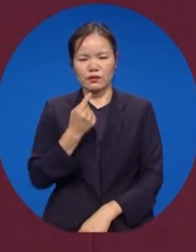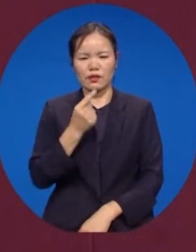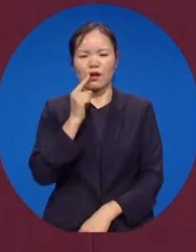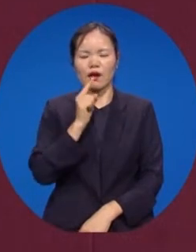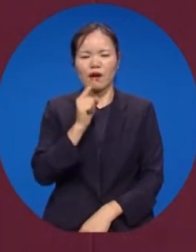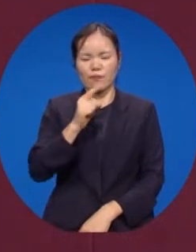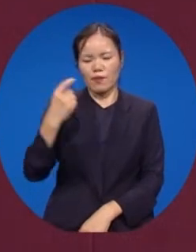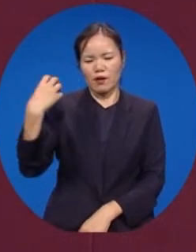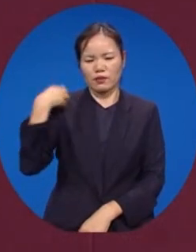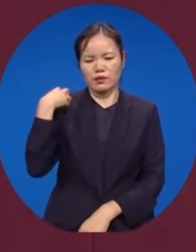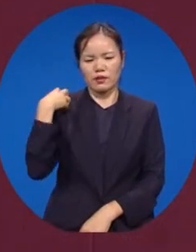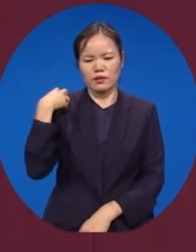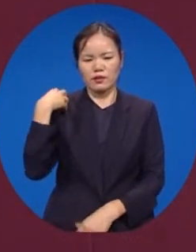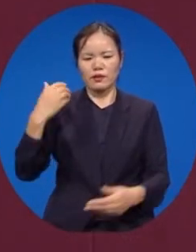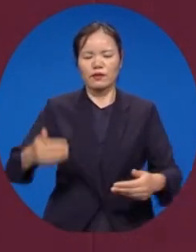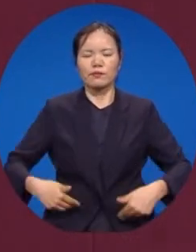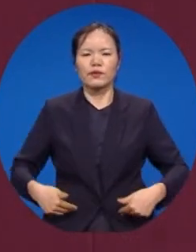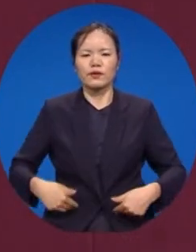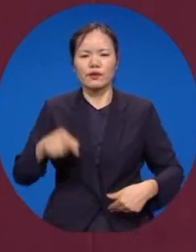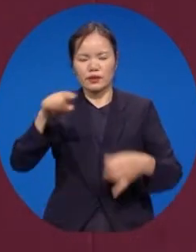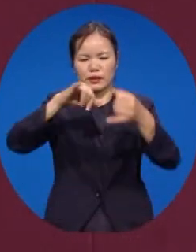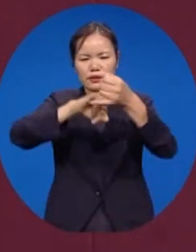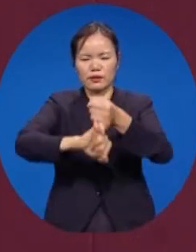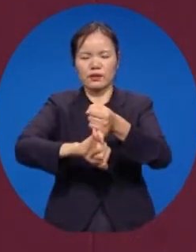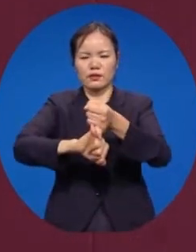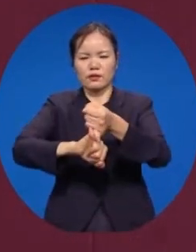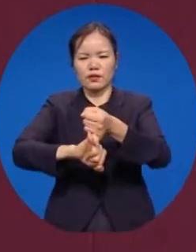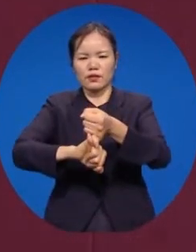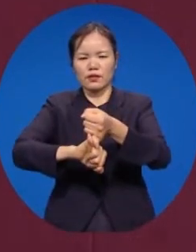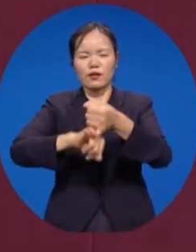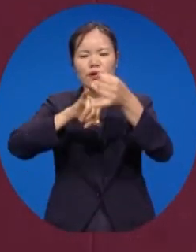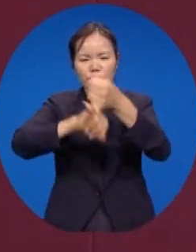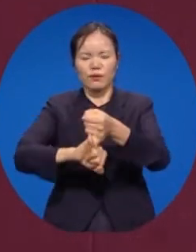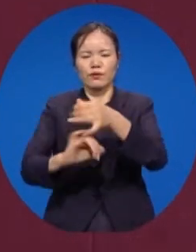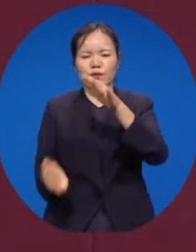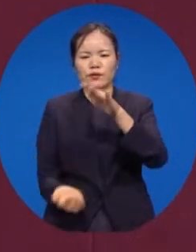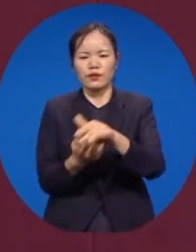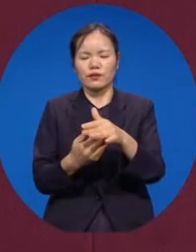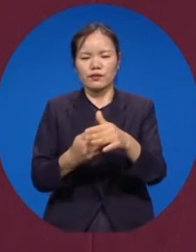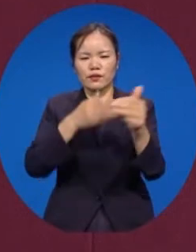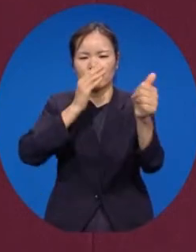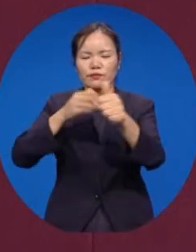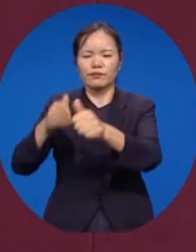말씀에 책임을 지시고 그 약속이 꼭 지켜지기를 바랍니다.